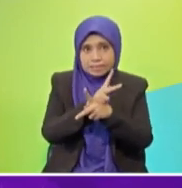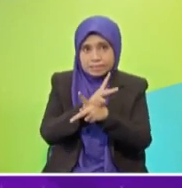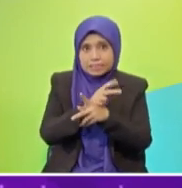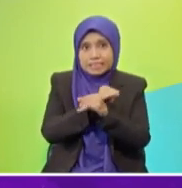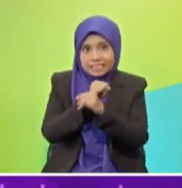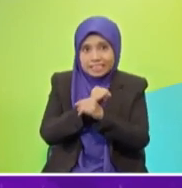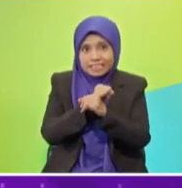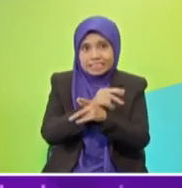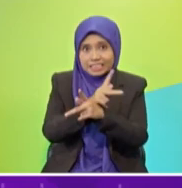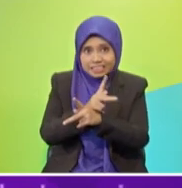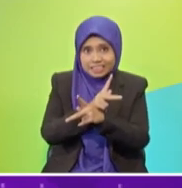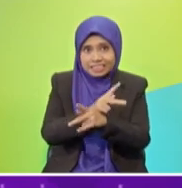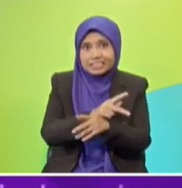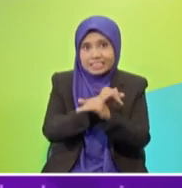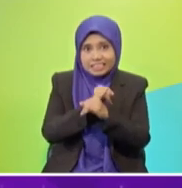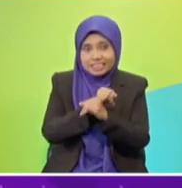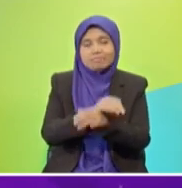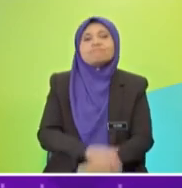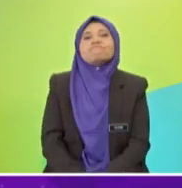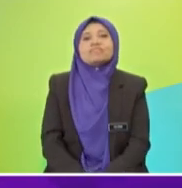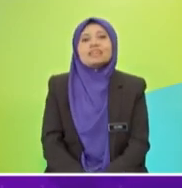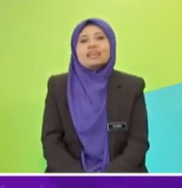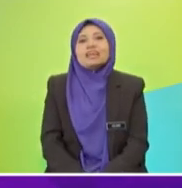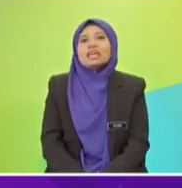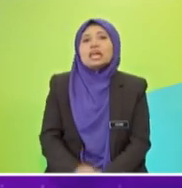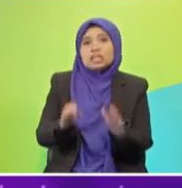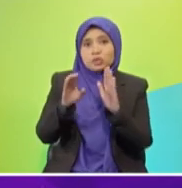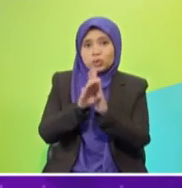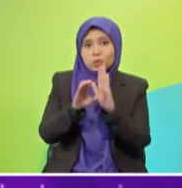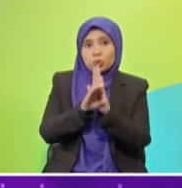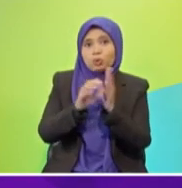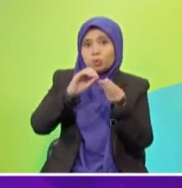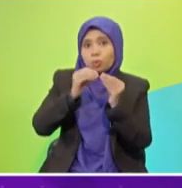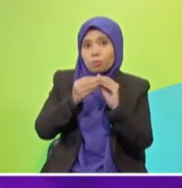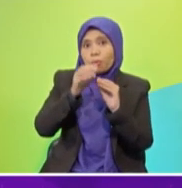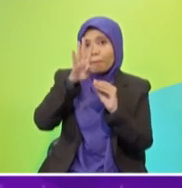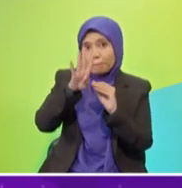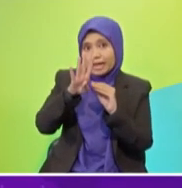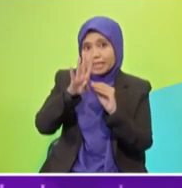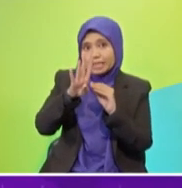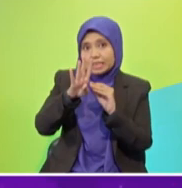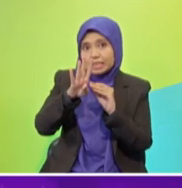arahan Cikgu dan seterusnya ini antara contoh yang keempat yaitu